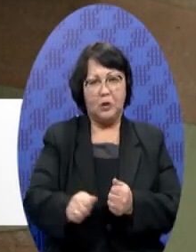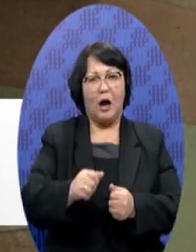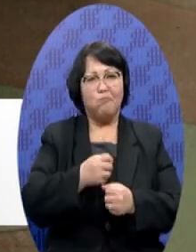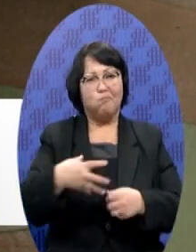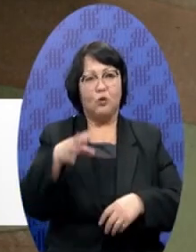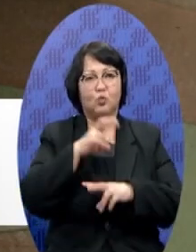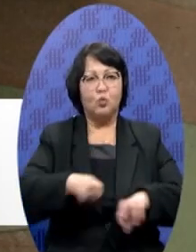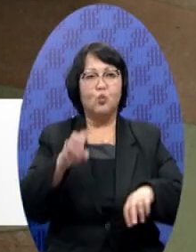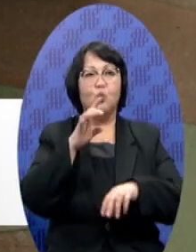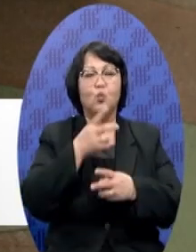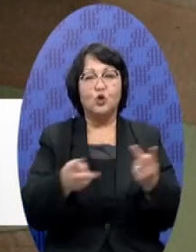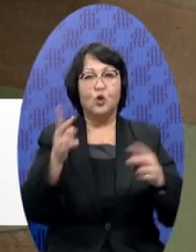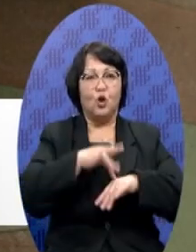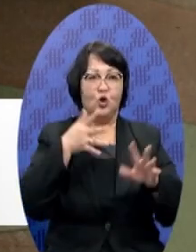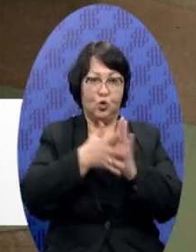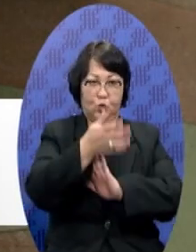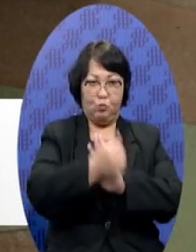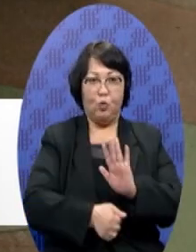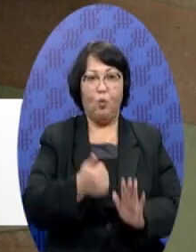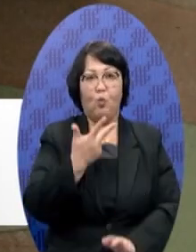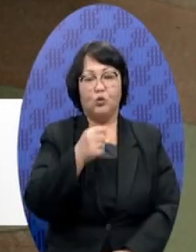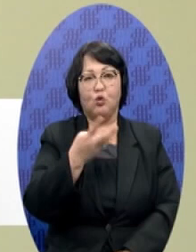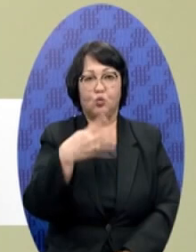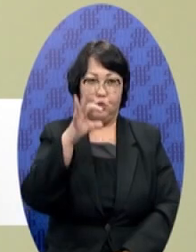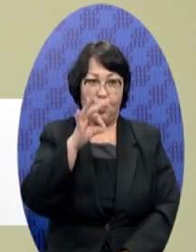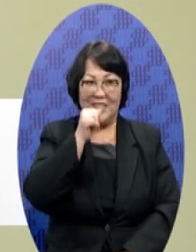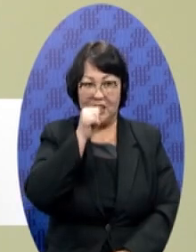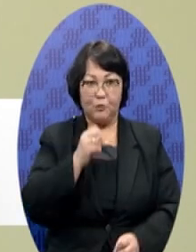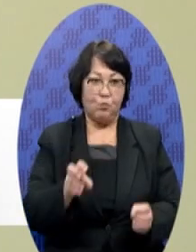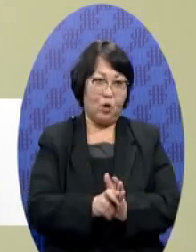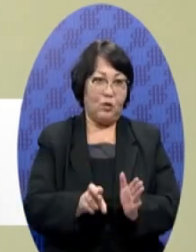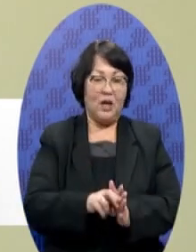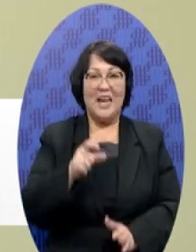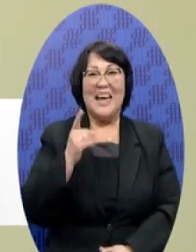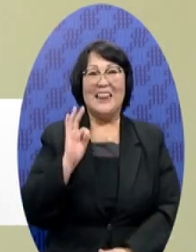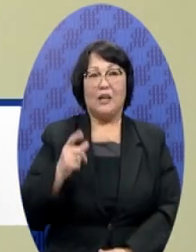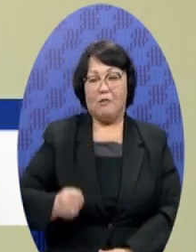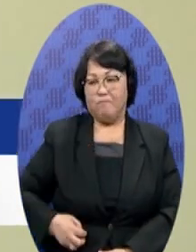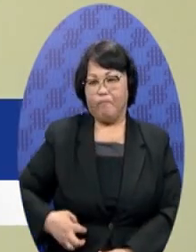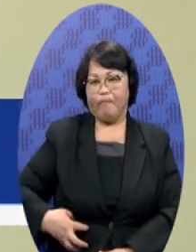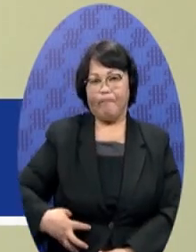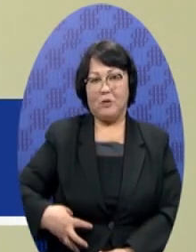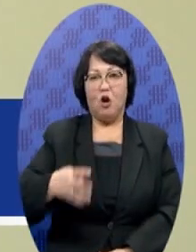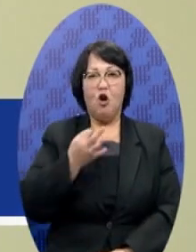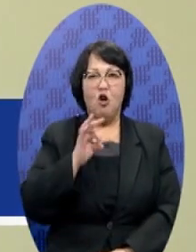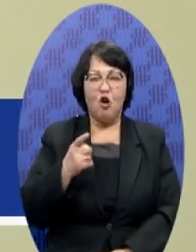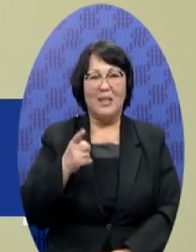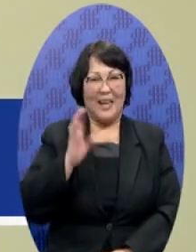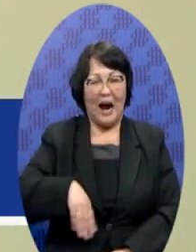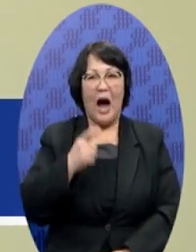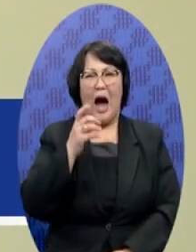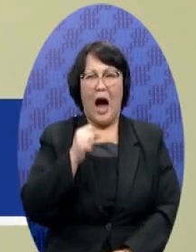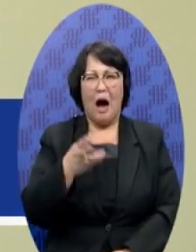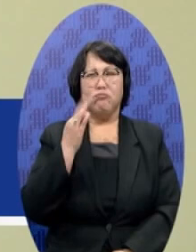төв төсөвөн 30-40% хэмнэх боломжтой гэсэн юм. Илний өвчлөлт цаашдаа хавдар үүсгэх те. Дээрэс нь мөн хотоодны дээд замын хавдар